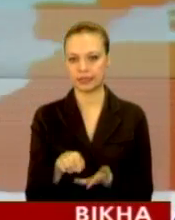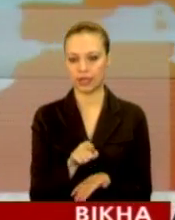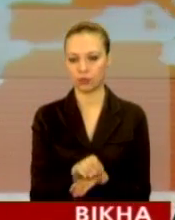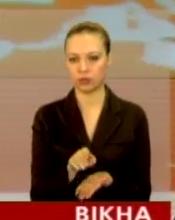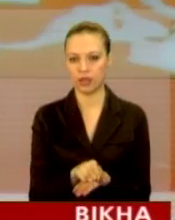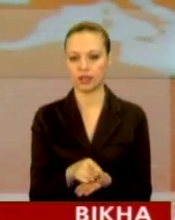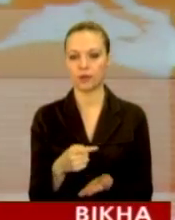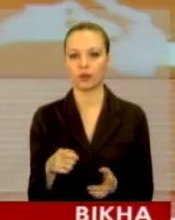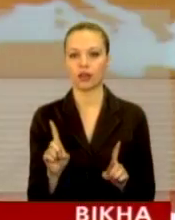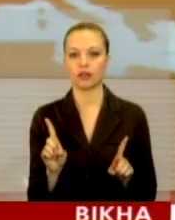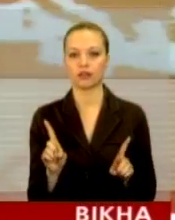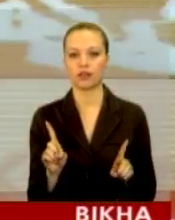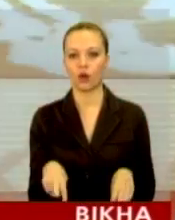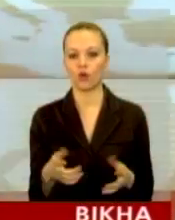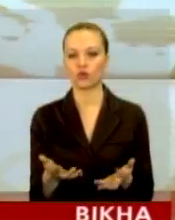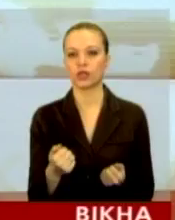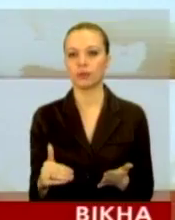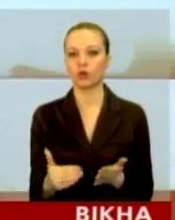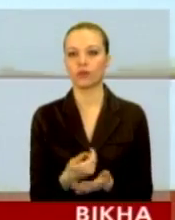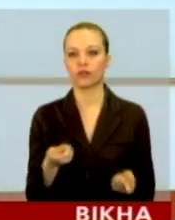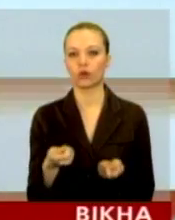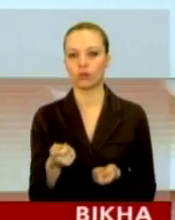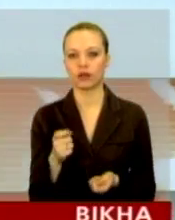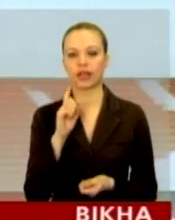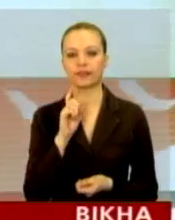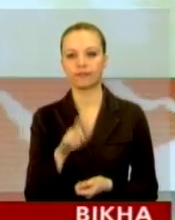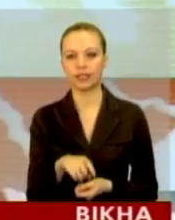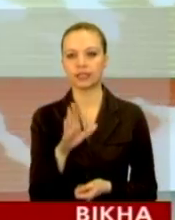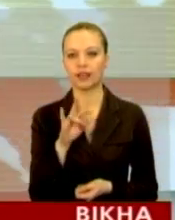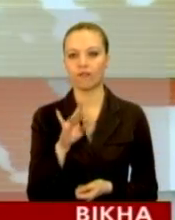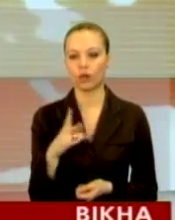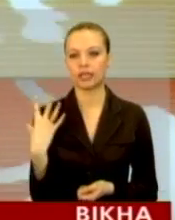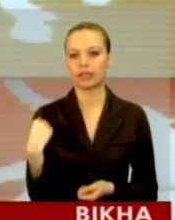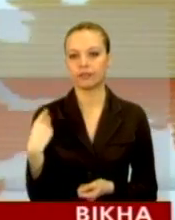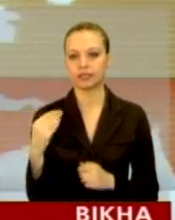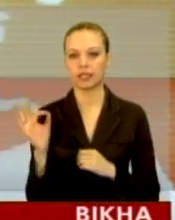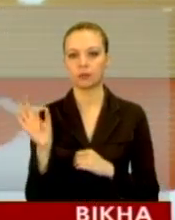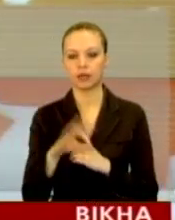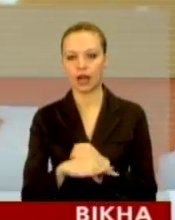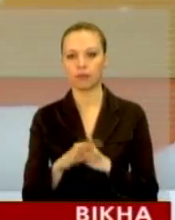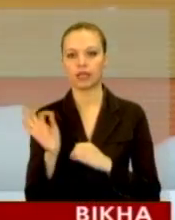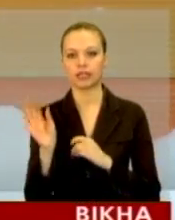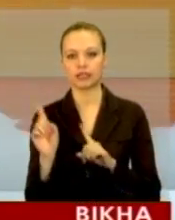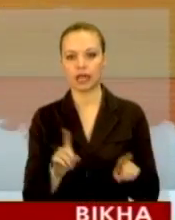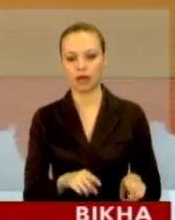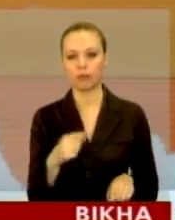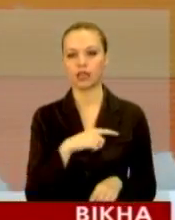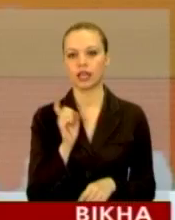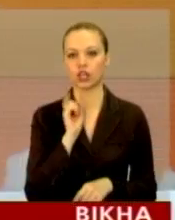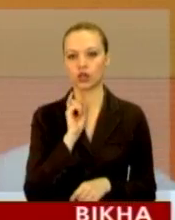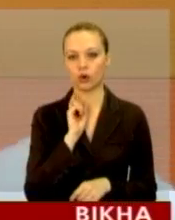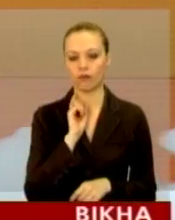посади. Також отримали нових губернаторів Вінниччина, Волині, Львівщина, Прикарпаття, Закарпаття,